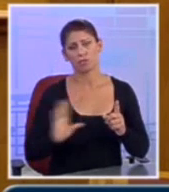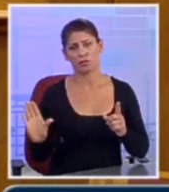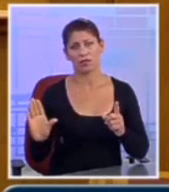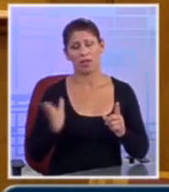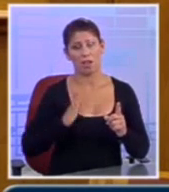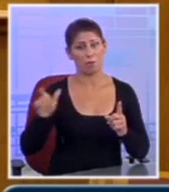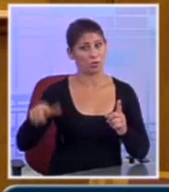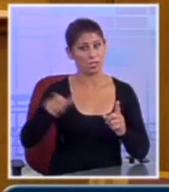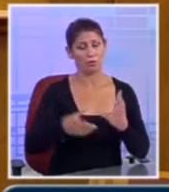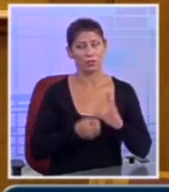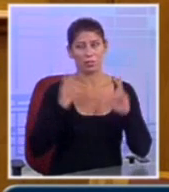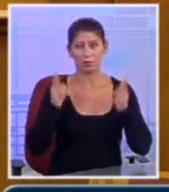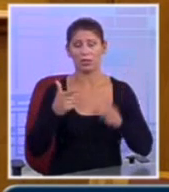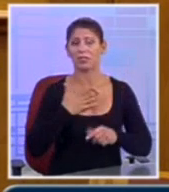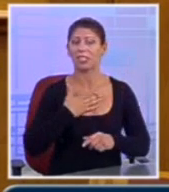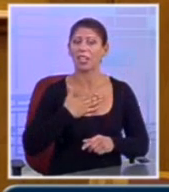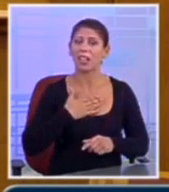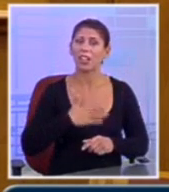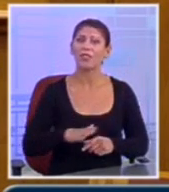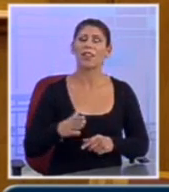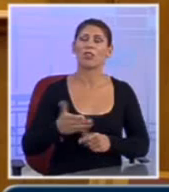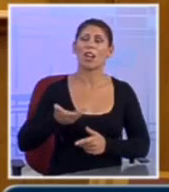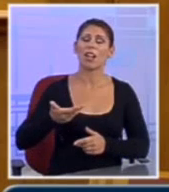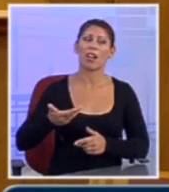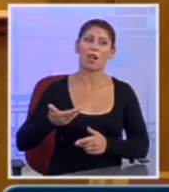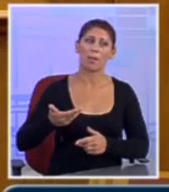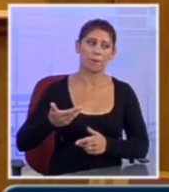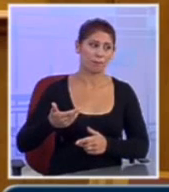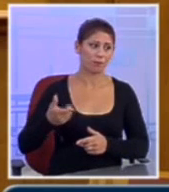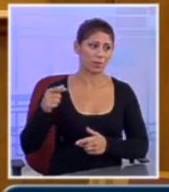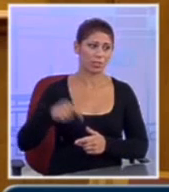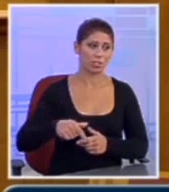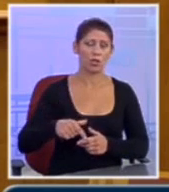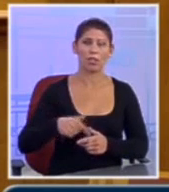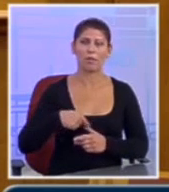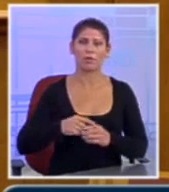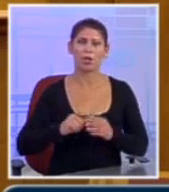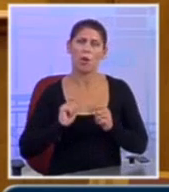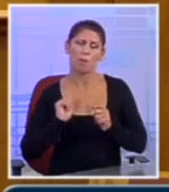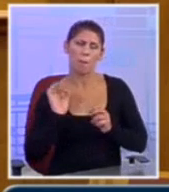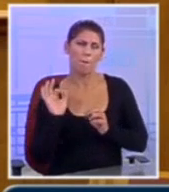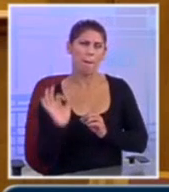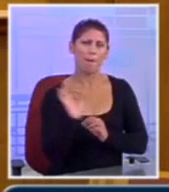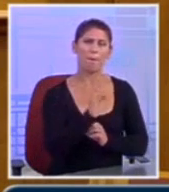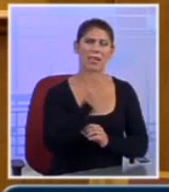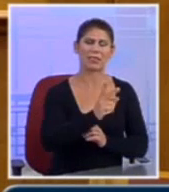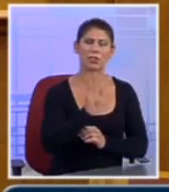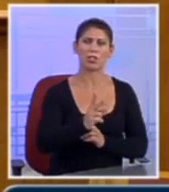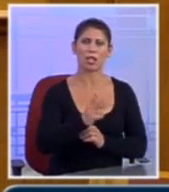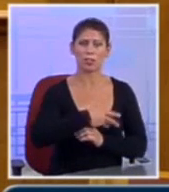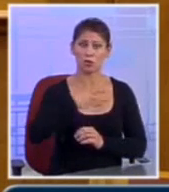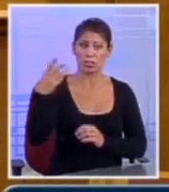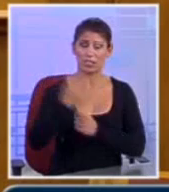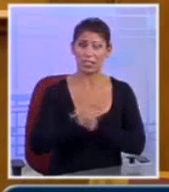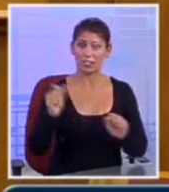από στέλεχος της Νέας Δημοκρατίας, διότι θέλουν αναδρομικά, εκτοξεύοντας κατηγορίες ενάντια στο ΣΥΡΙΖΑ και τους ανεξάρτητους Έλληνες,